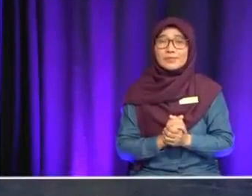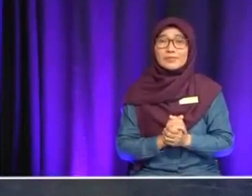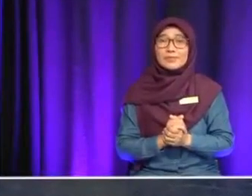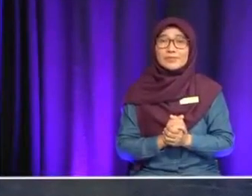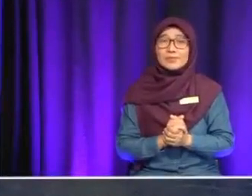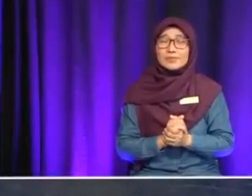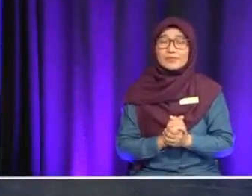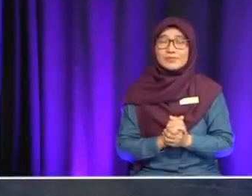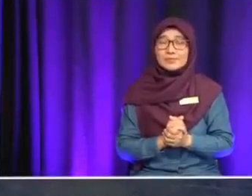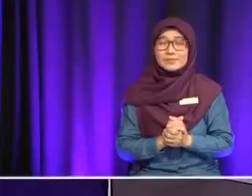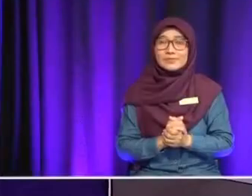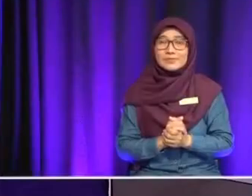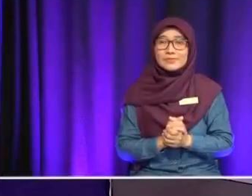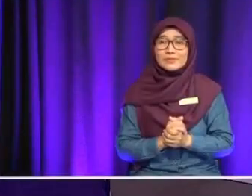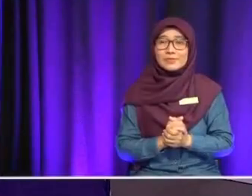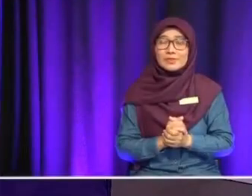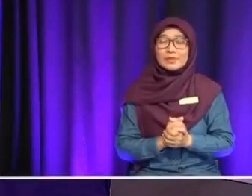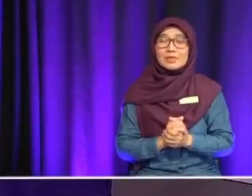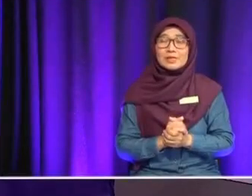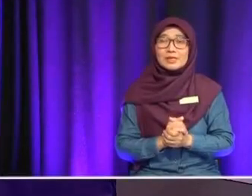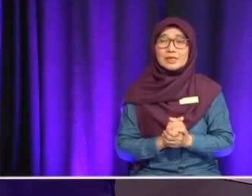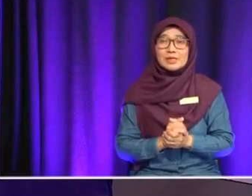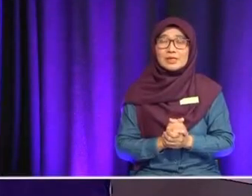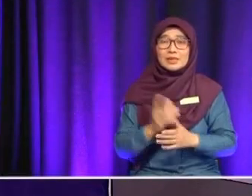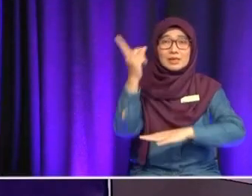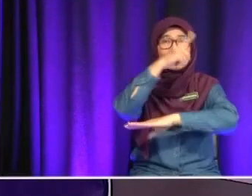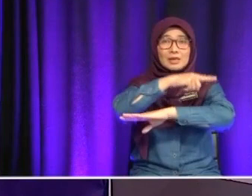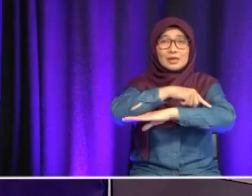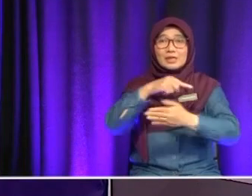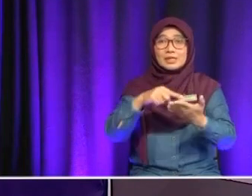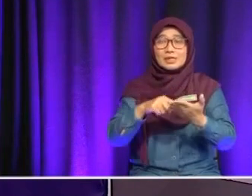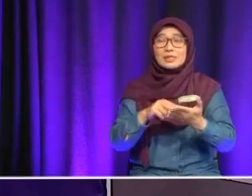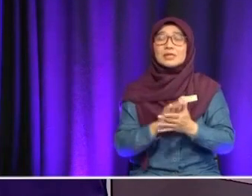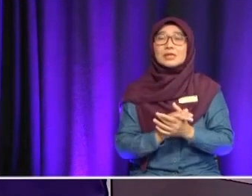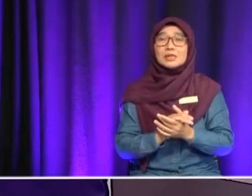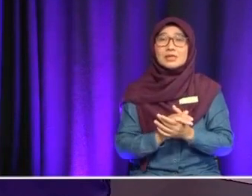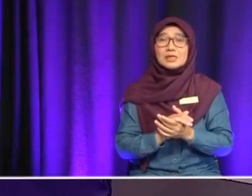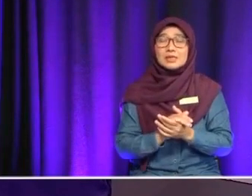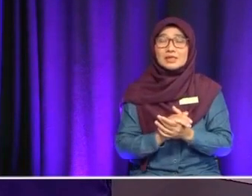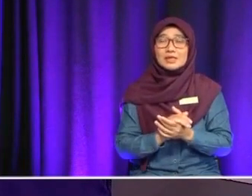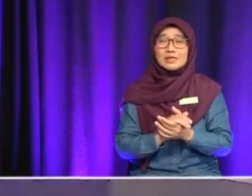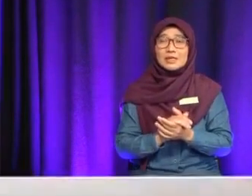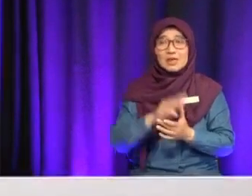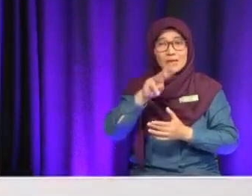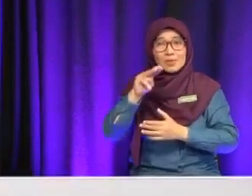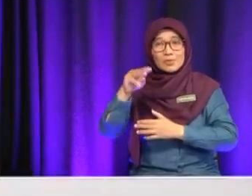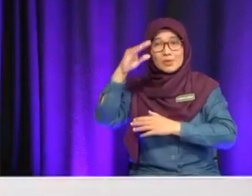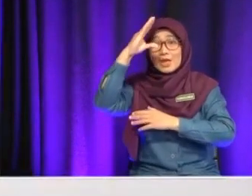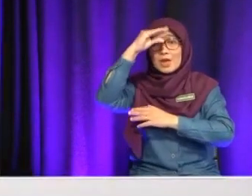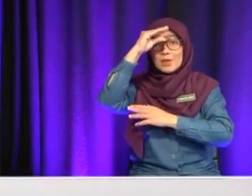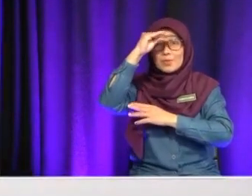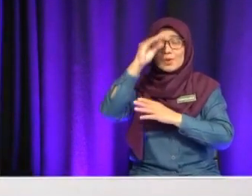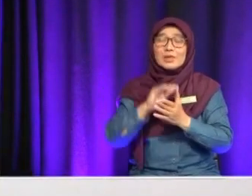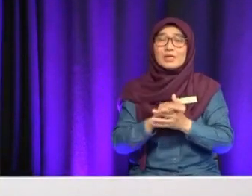baiklah. Bismillahirrahmanirrahim. Jadi bersama-sama dengan kita pada hari ini adalah putra-putra tingkatan 4 dari